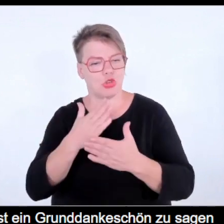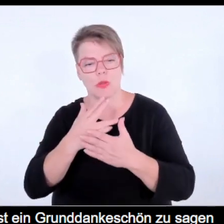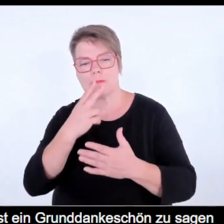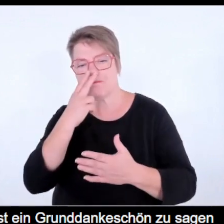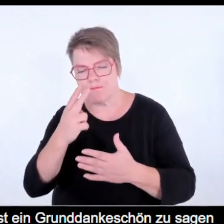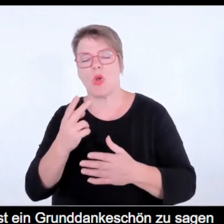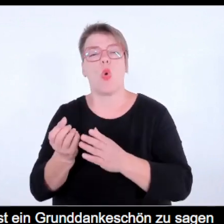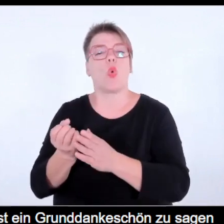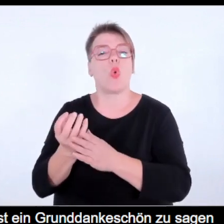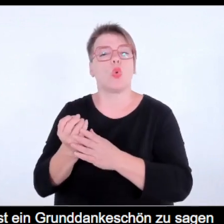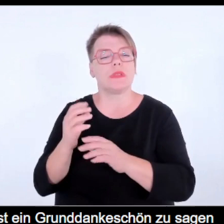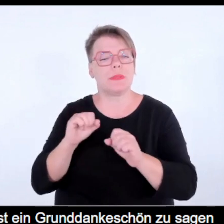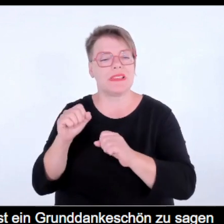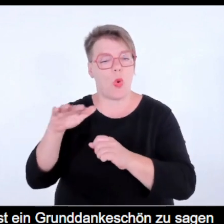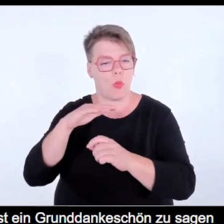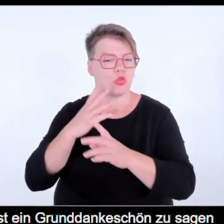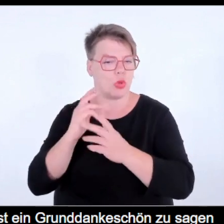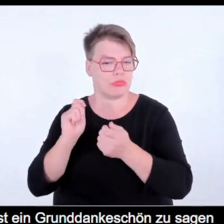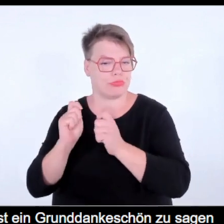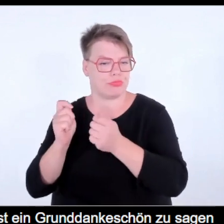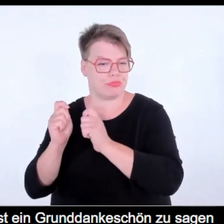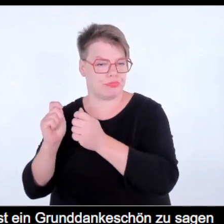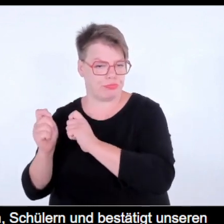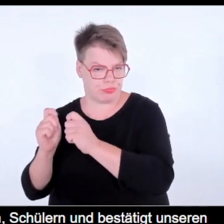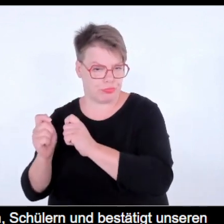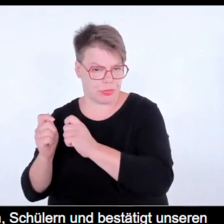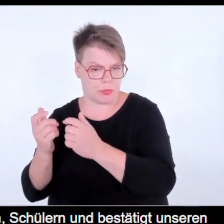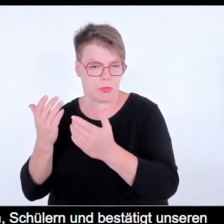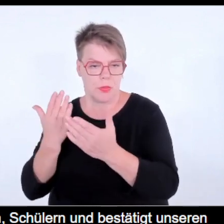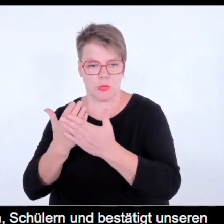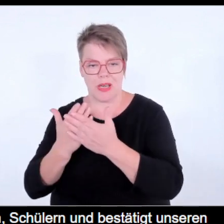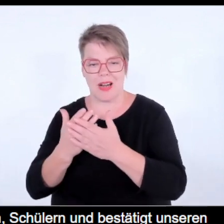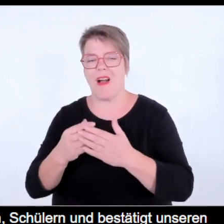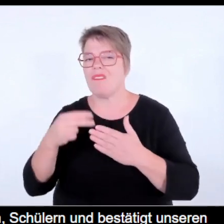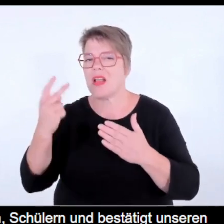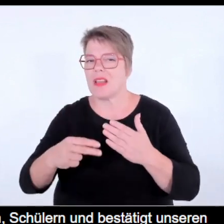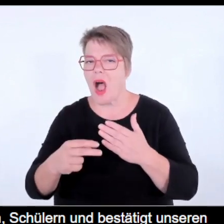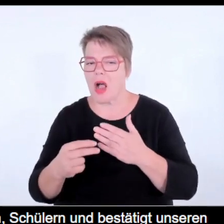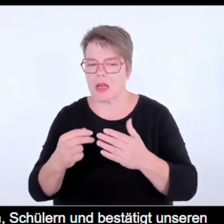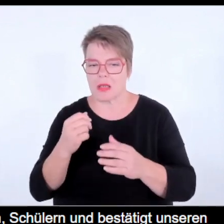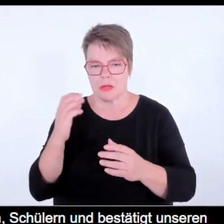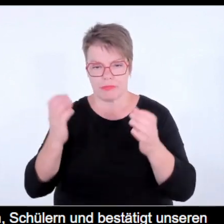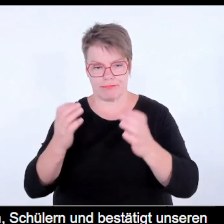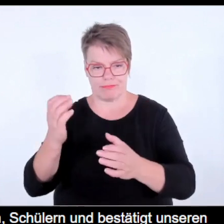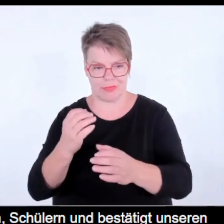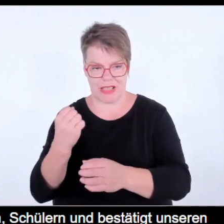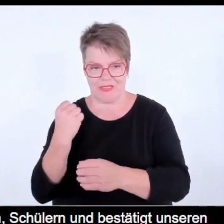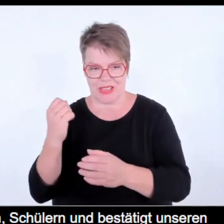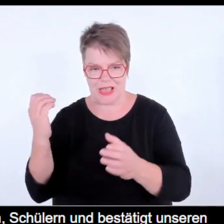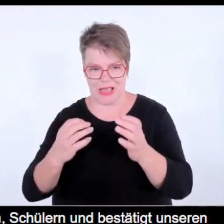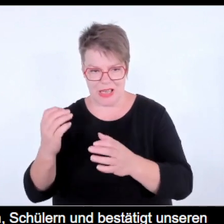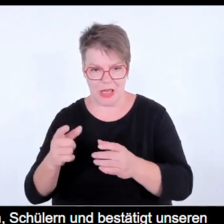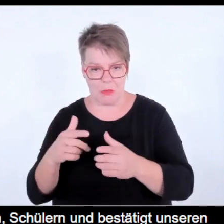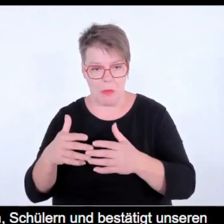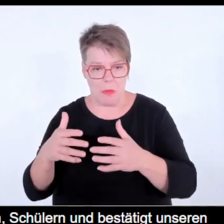das sind bei uns ungefähr 300 Erhebungen und Umfragen, deutlich reduziert um ein Fünftel. Und wir haben, das war mir